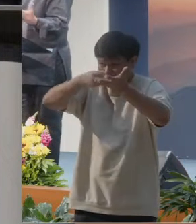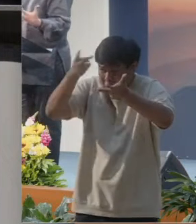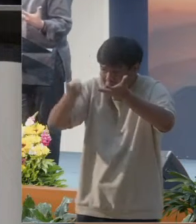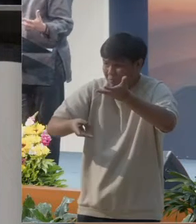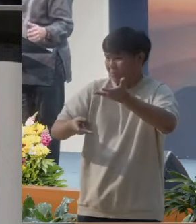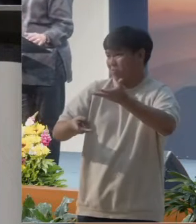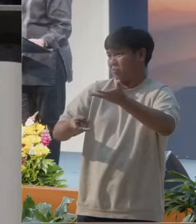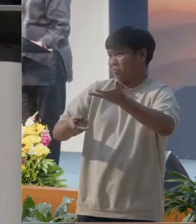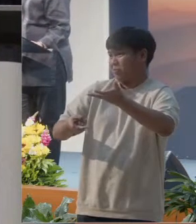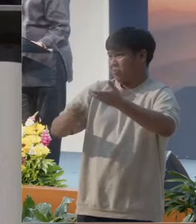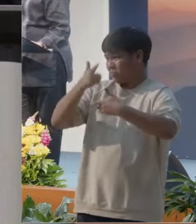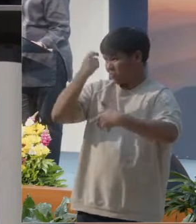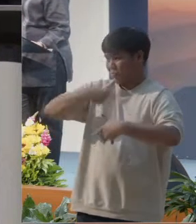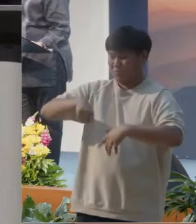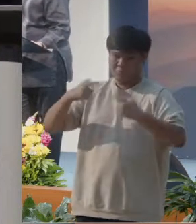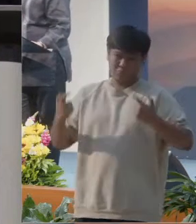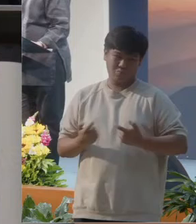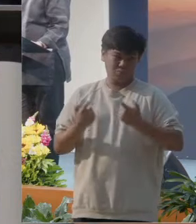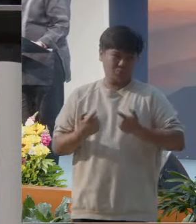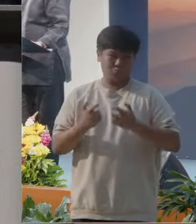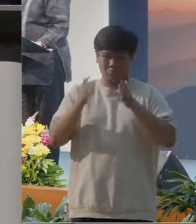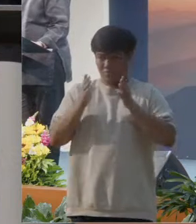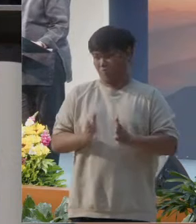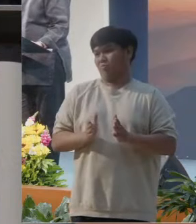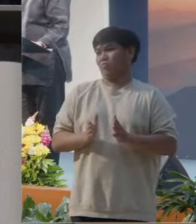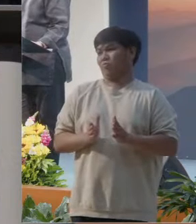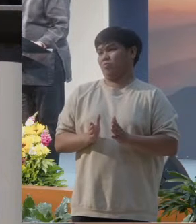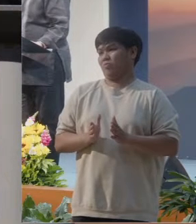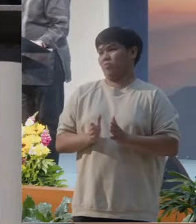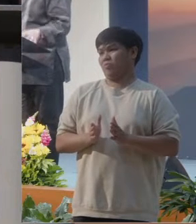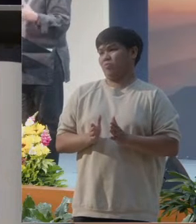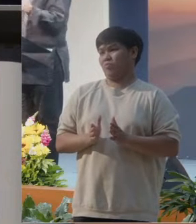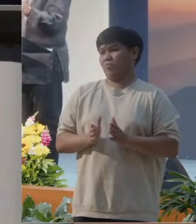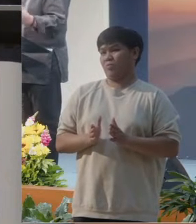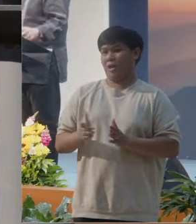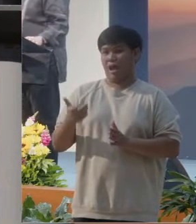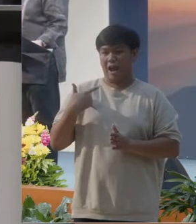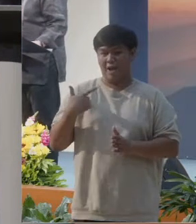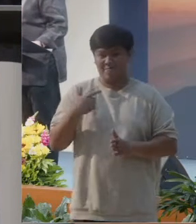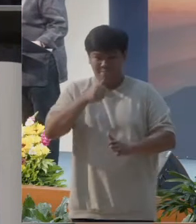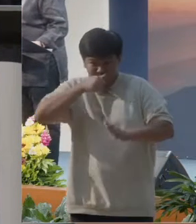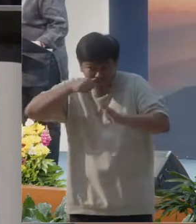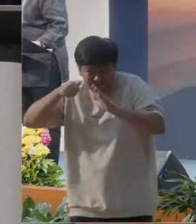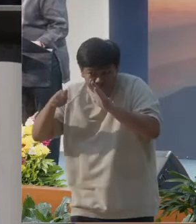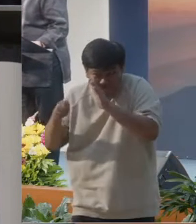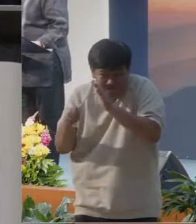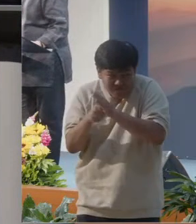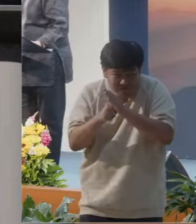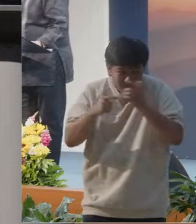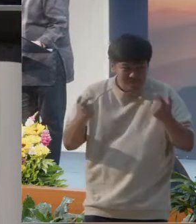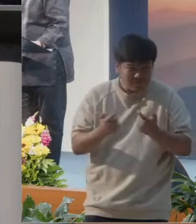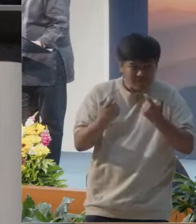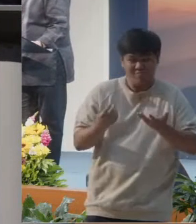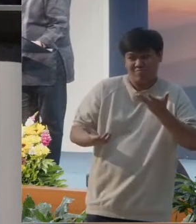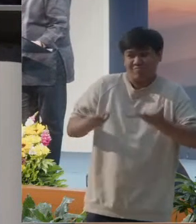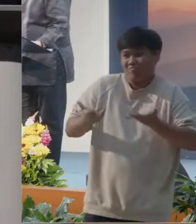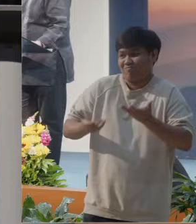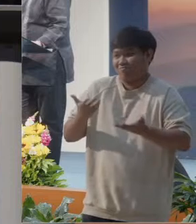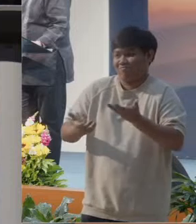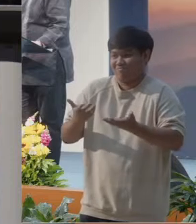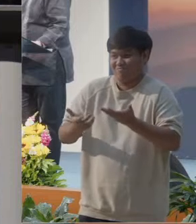ating likas na pagkatao. Tayo po ay may mga tinatagong kasalanan din.